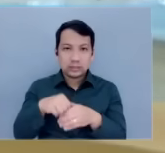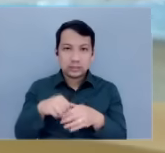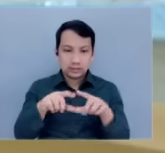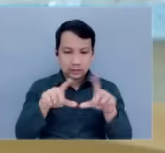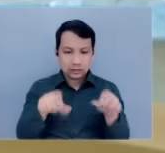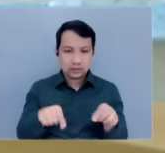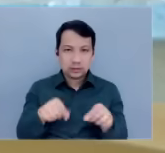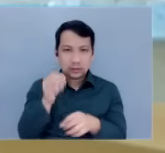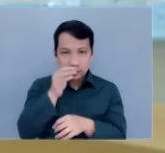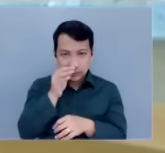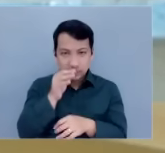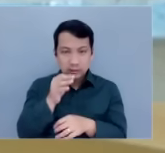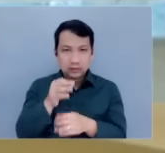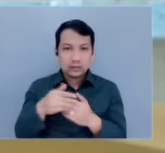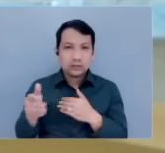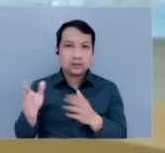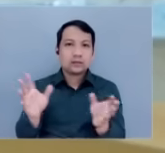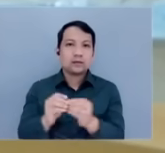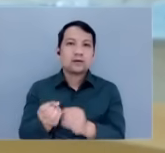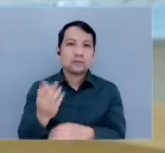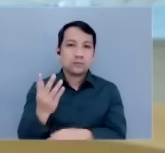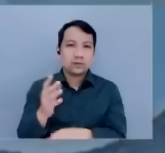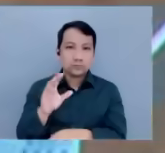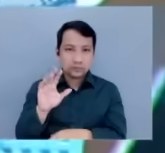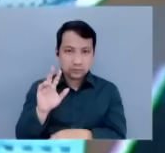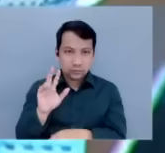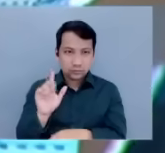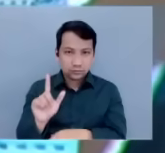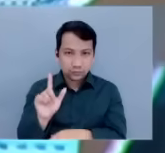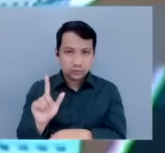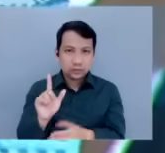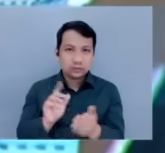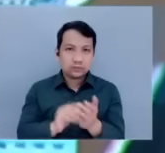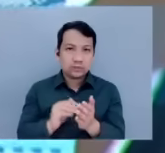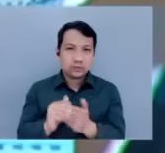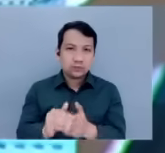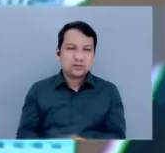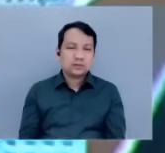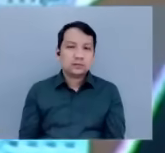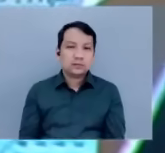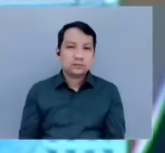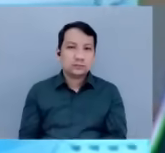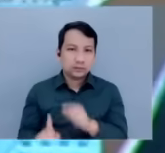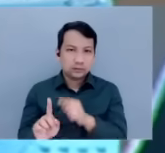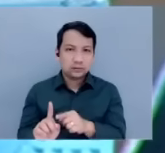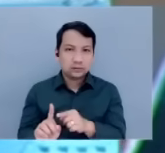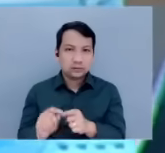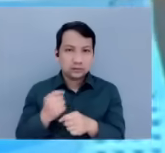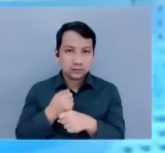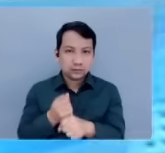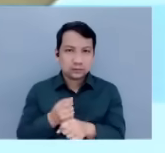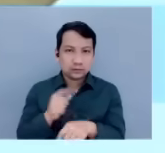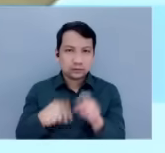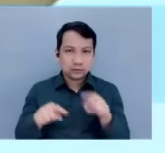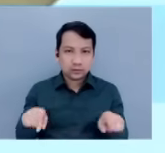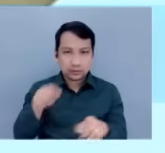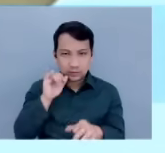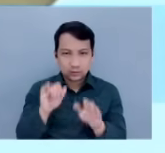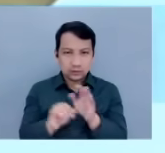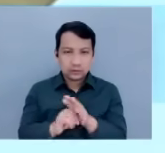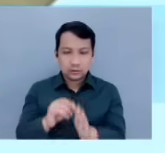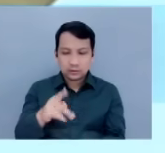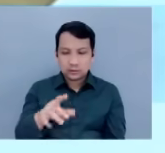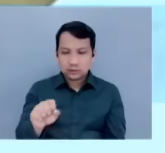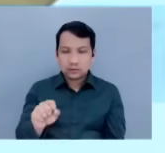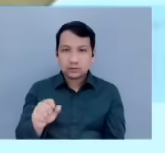supplement. Nagkakahalaga yan ng nasa 20 milyong piso. Ayon sa otoridad, gumamit ng ibang pagkakilan lang si Bagatao at nagpresenta